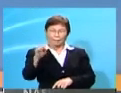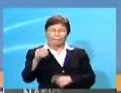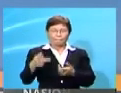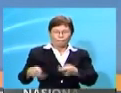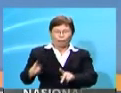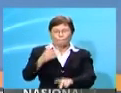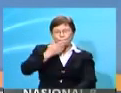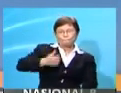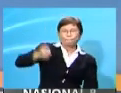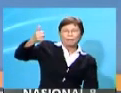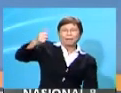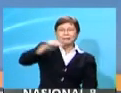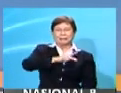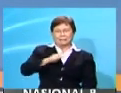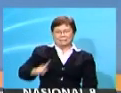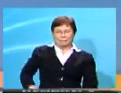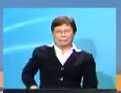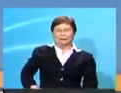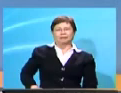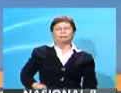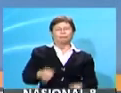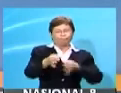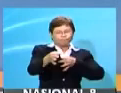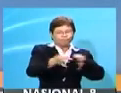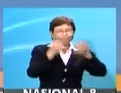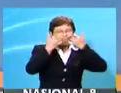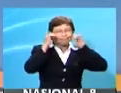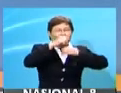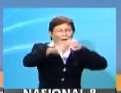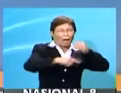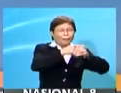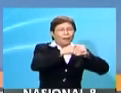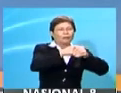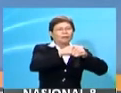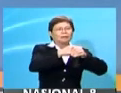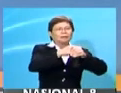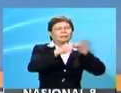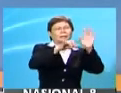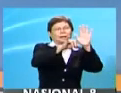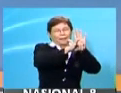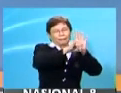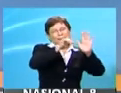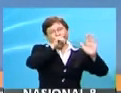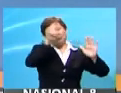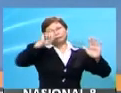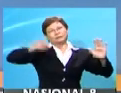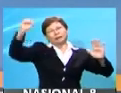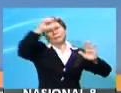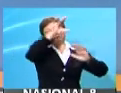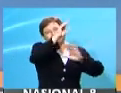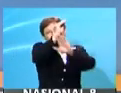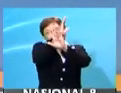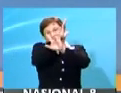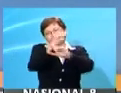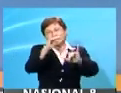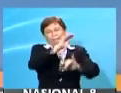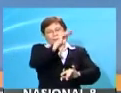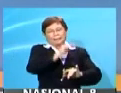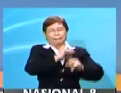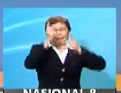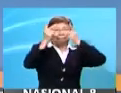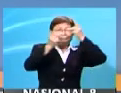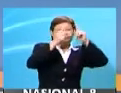peluang terbaik untuk Kementerian untuk memberi penerangan efisien mengenai status dan imej sebenar Sabah dan juga Sarawak menteri